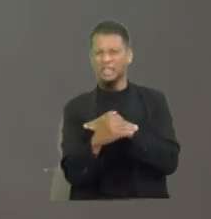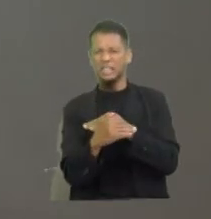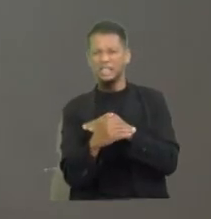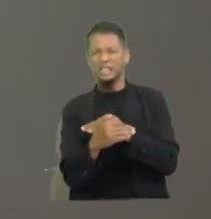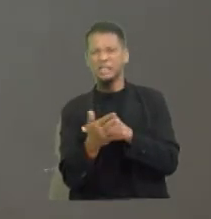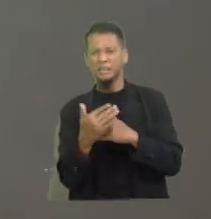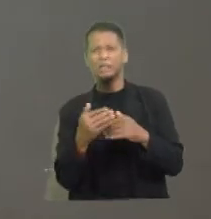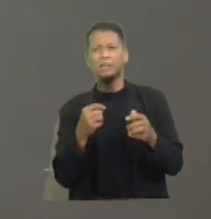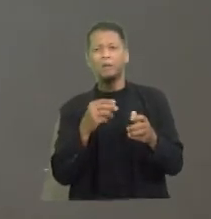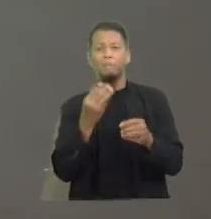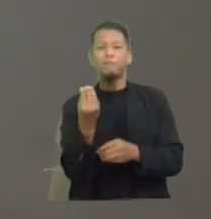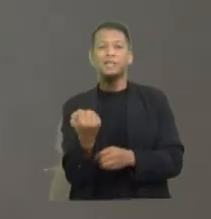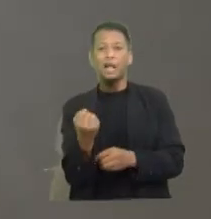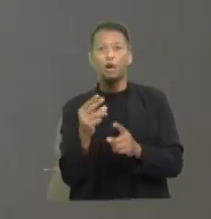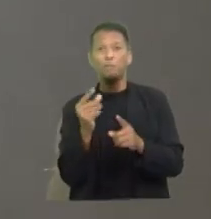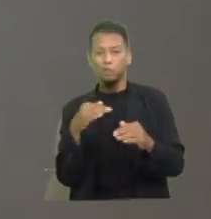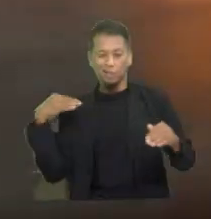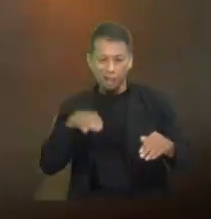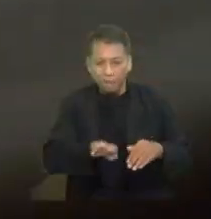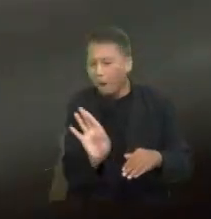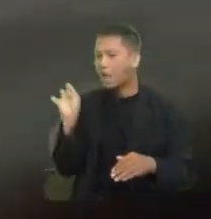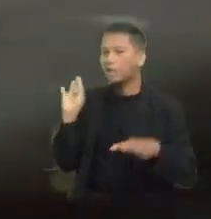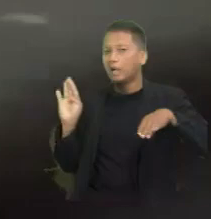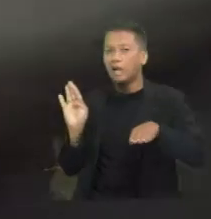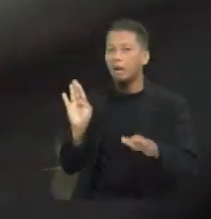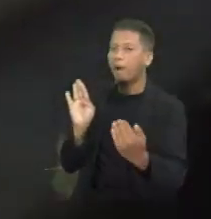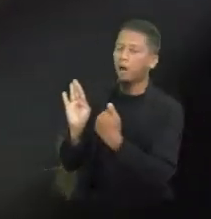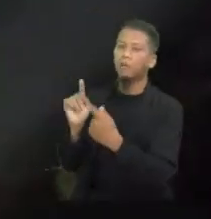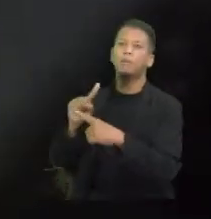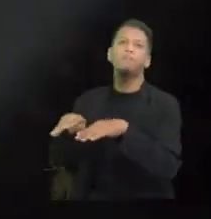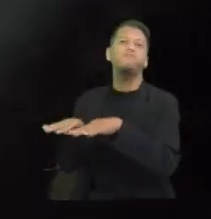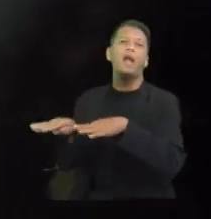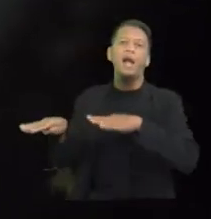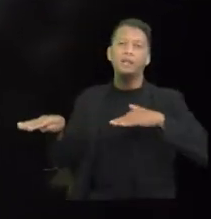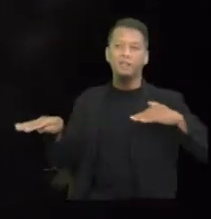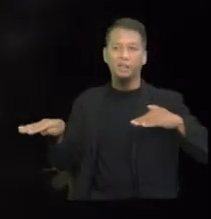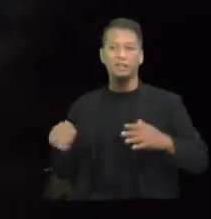sebaliknya sempat lumpuh total. Dari Jakarta, Rani Sanjaya, iNews, melaporkan.